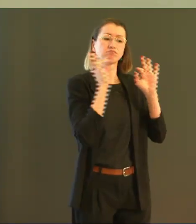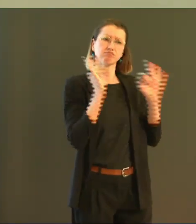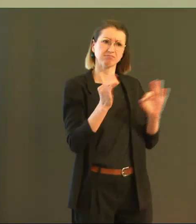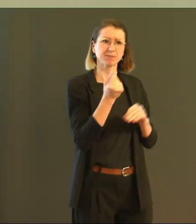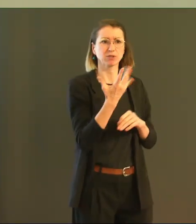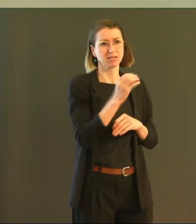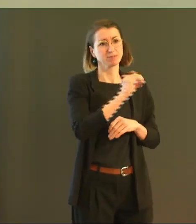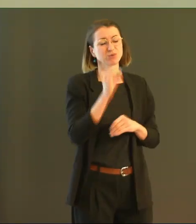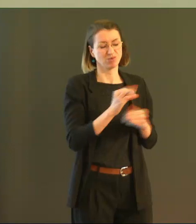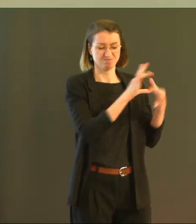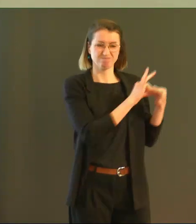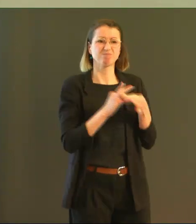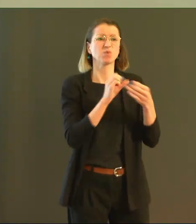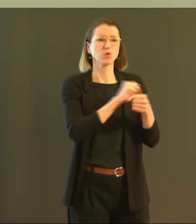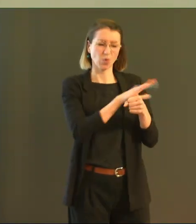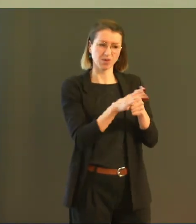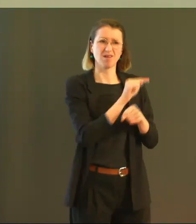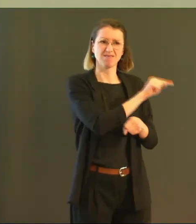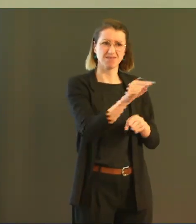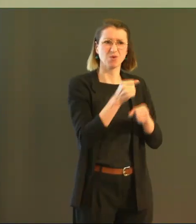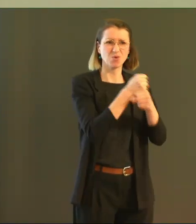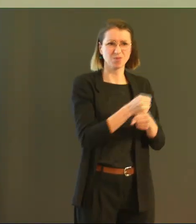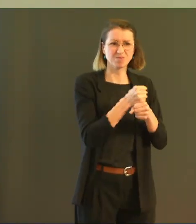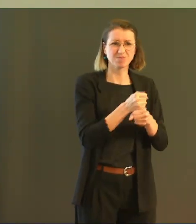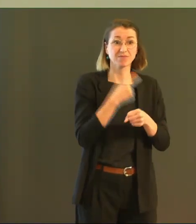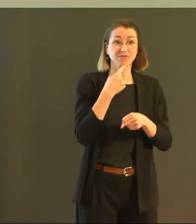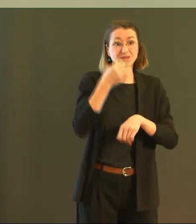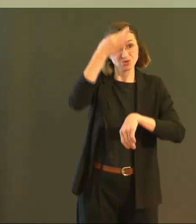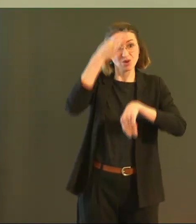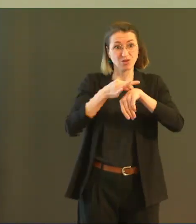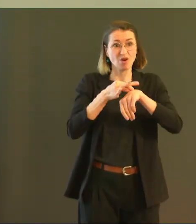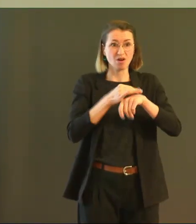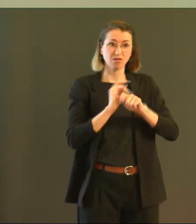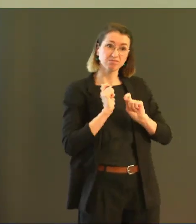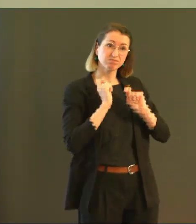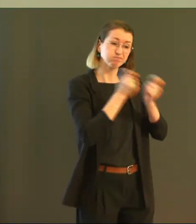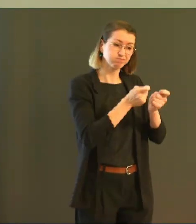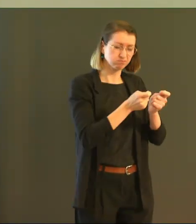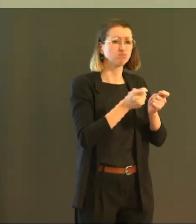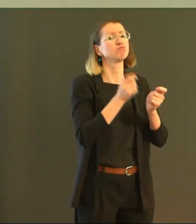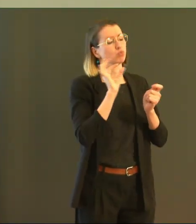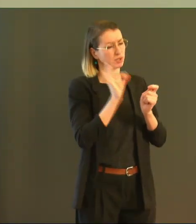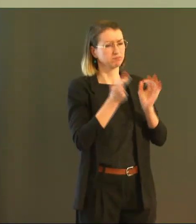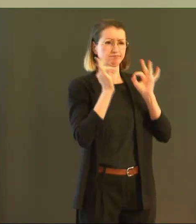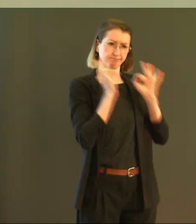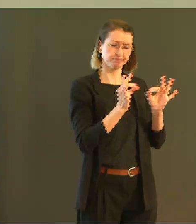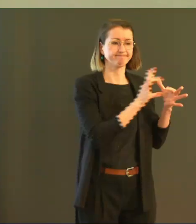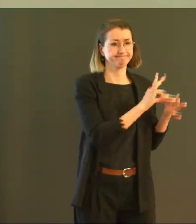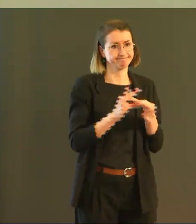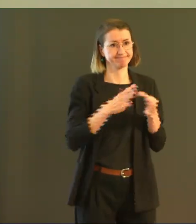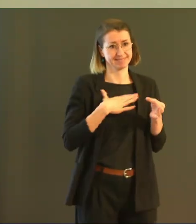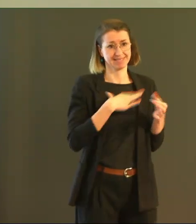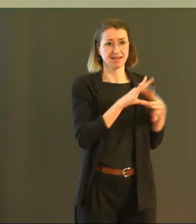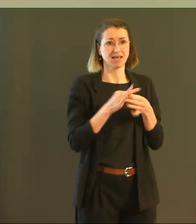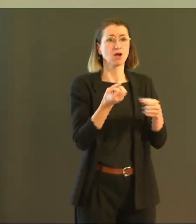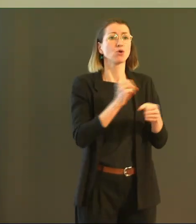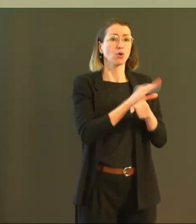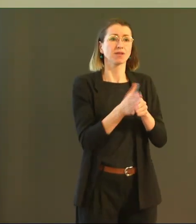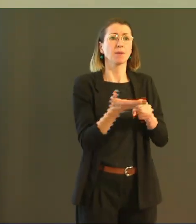conforter le diagnostic préventif ceci porte le total des décès en belgique à 7594